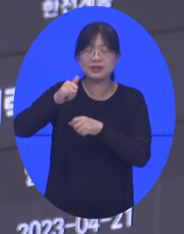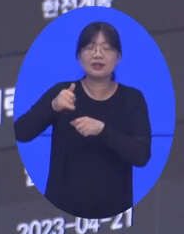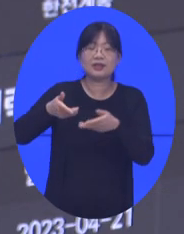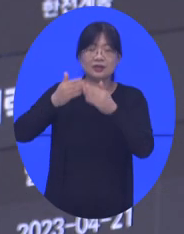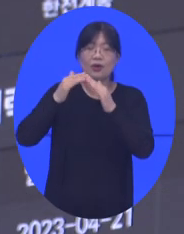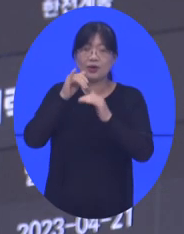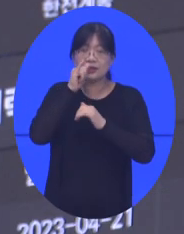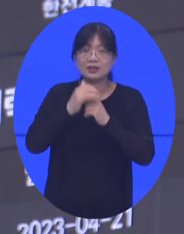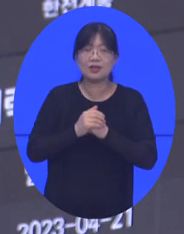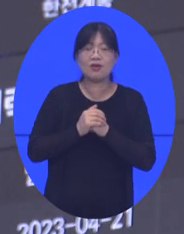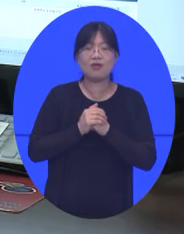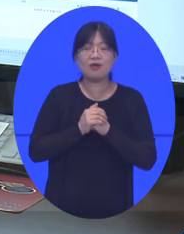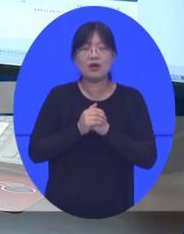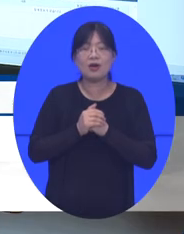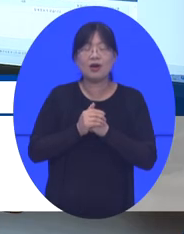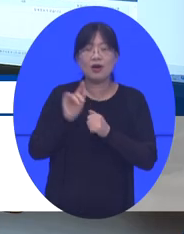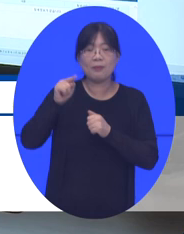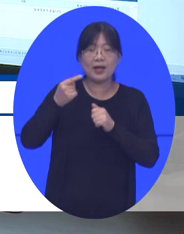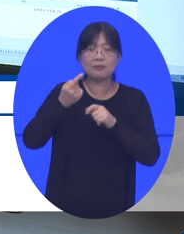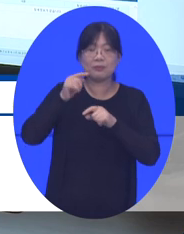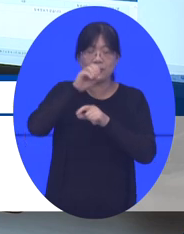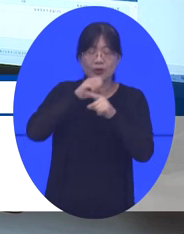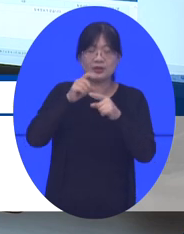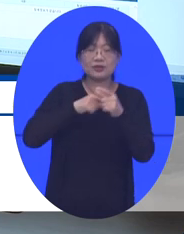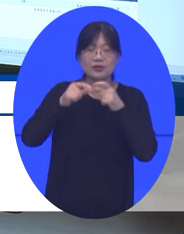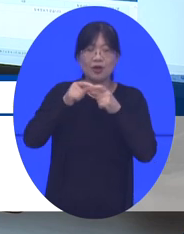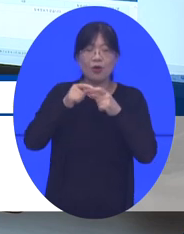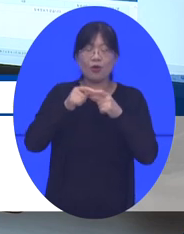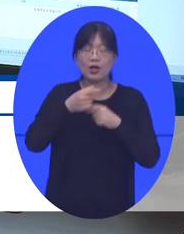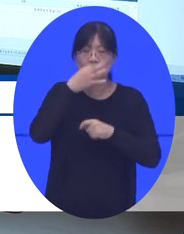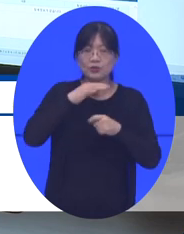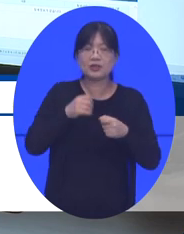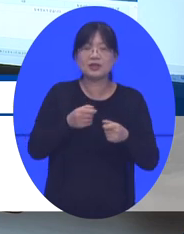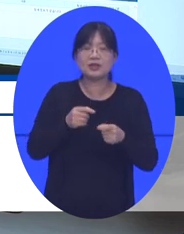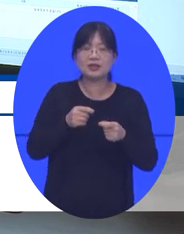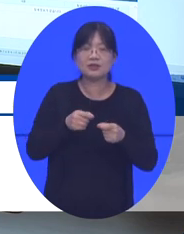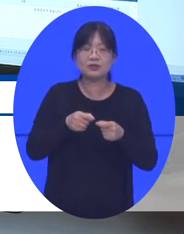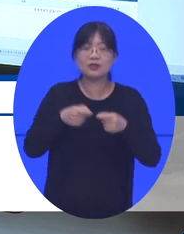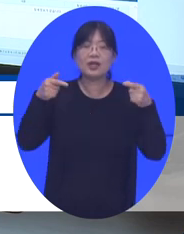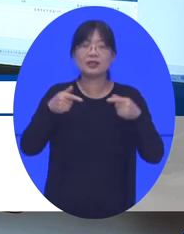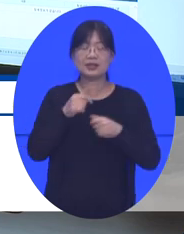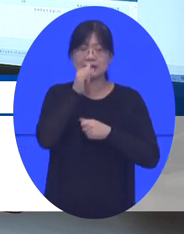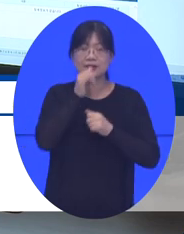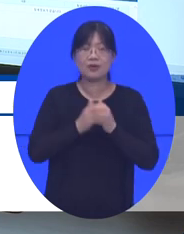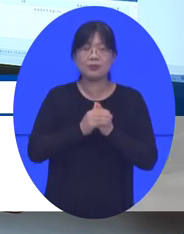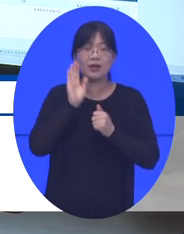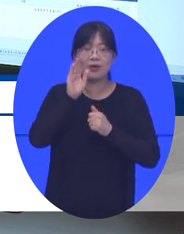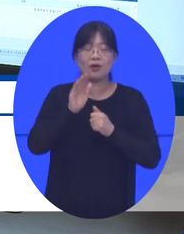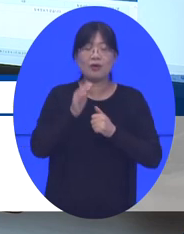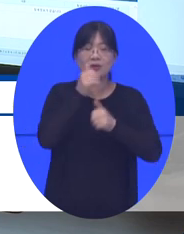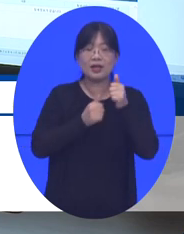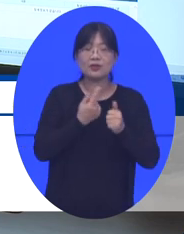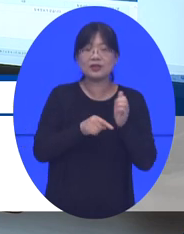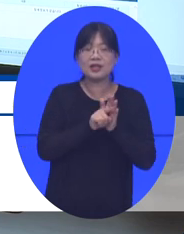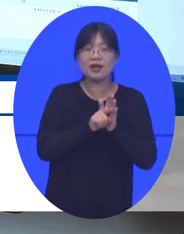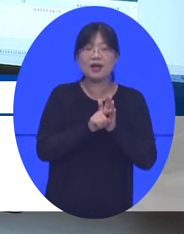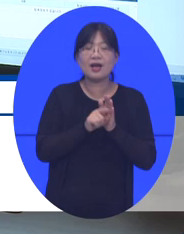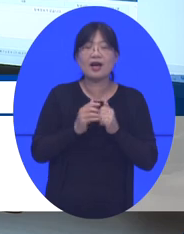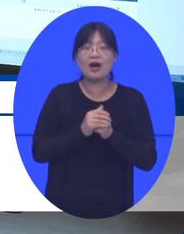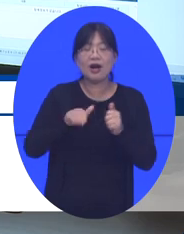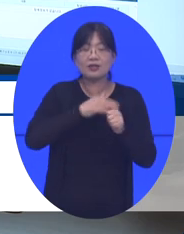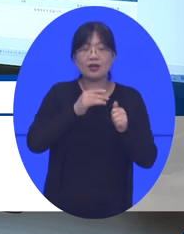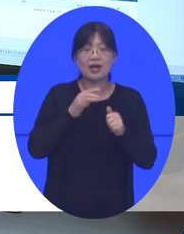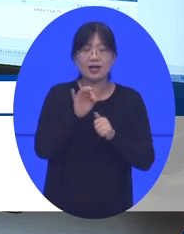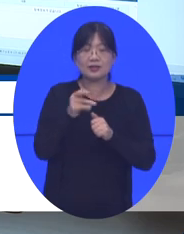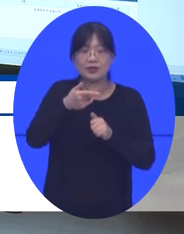100%까지 끌어올릴 계획입니다. 앞으로 미래 세대를 위해서 환경 에너지를 아끼는데 적극 공공의 목적에 달성을